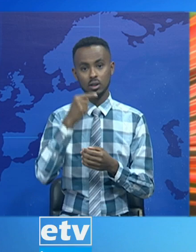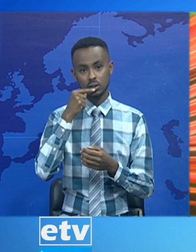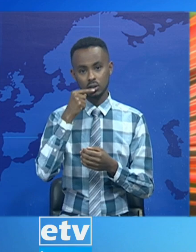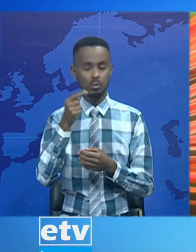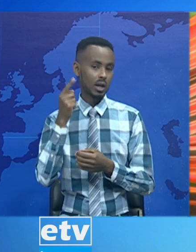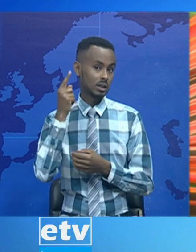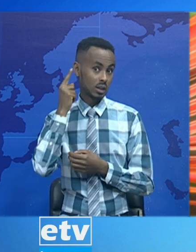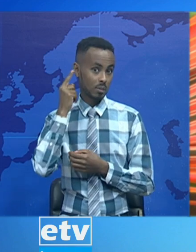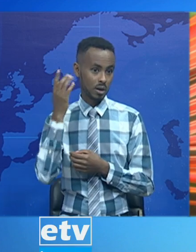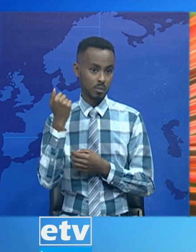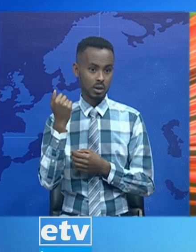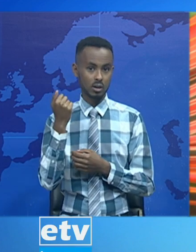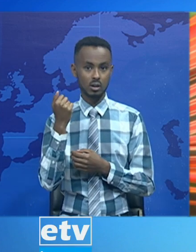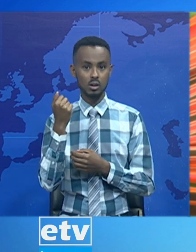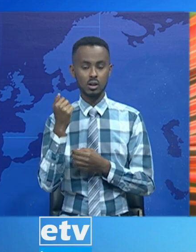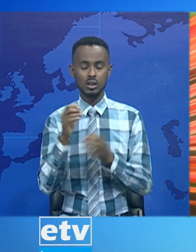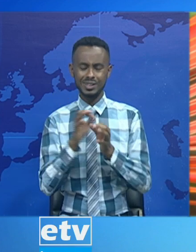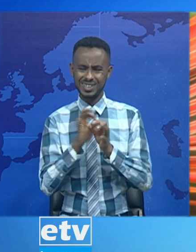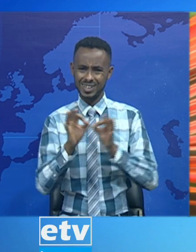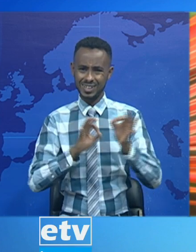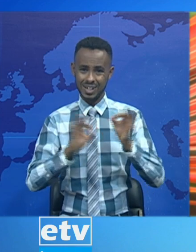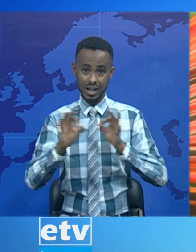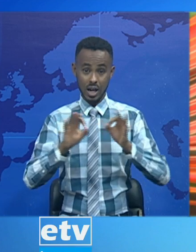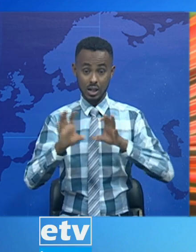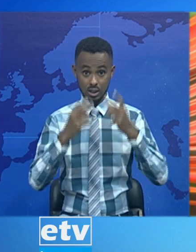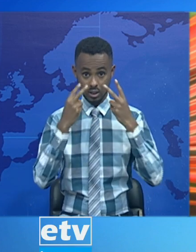ሲባል እንሰማለን። ዘርዘር አድርገን ስናይ